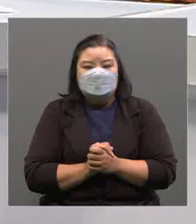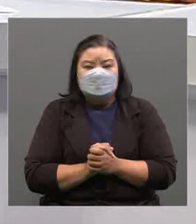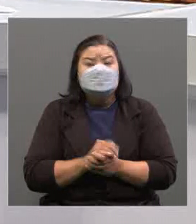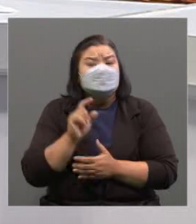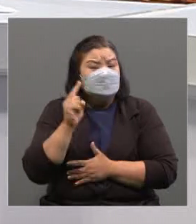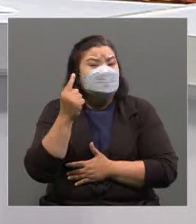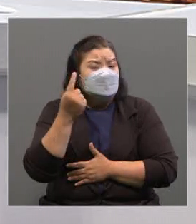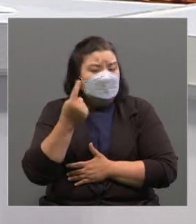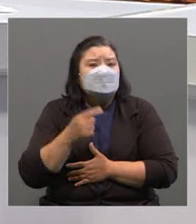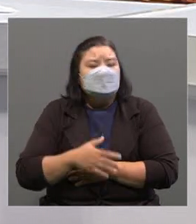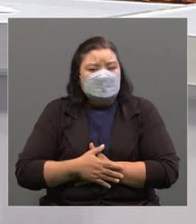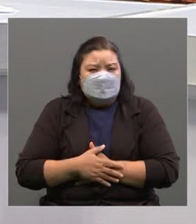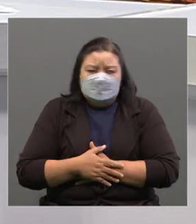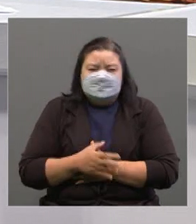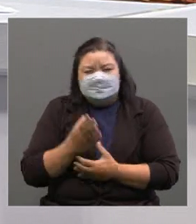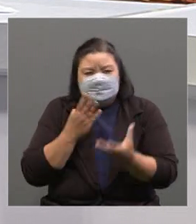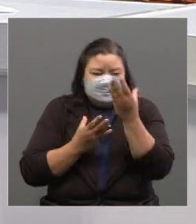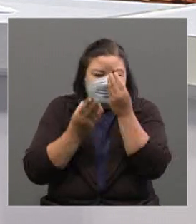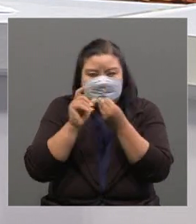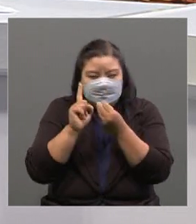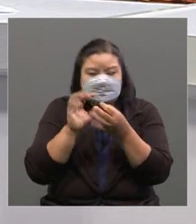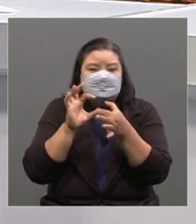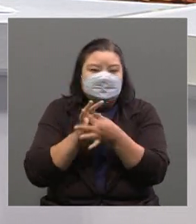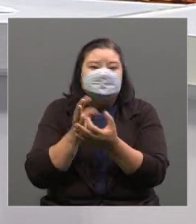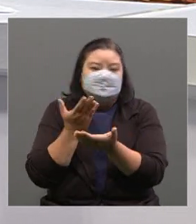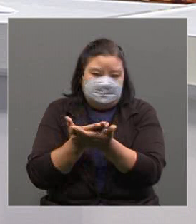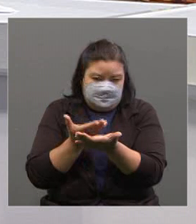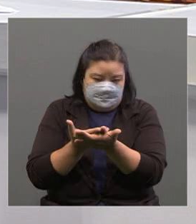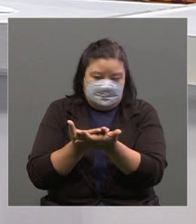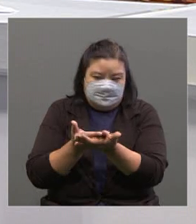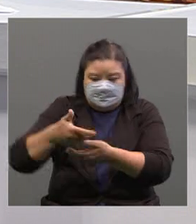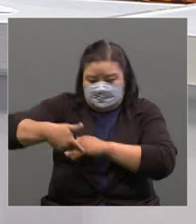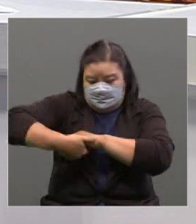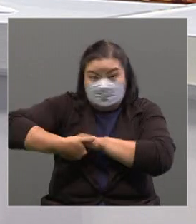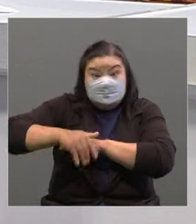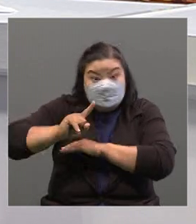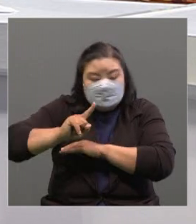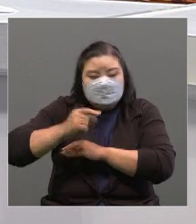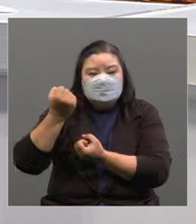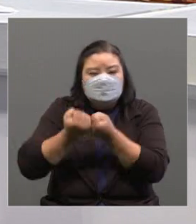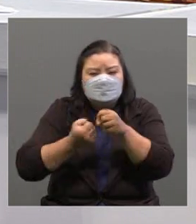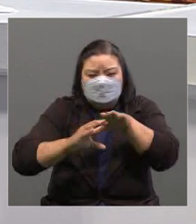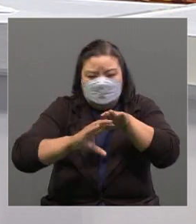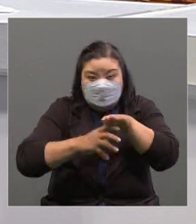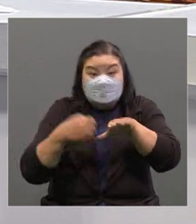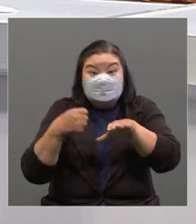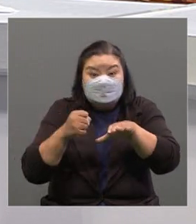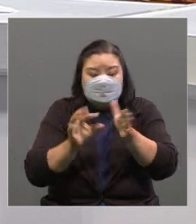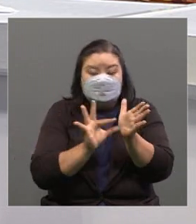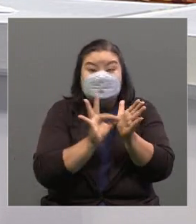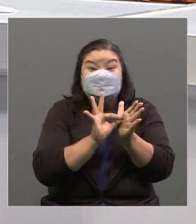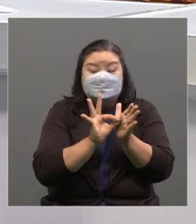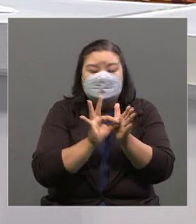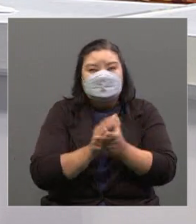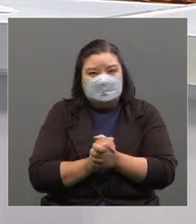มาต่อกันที่อีกหนึ่งประเด็นที่หลายคนก็ตามมาเหมือนกันนะครับก็คือเรื่องกรณีส่วยรถบรรทุกนะครับคือเรื่องนี้เนี่ยเป็นผลสืบเนื่องมาจากที่ตำรวจทางหลวง40น